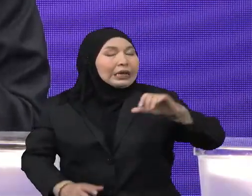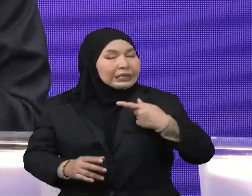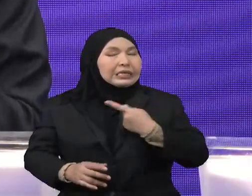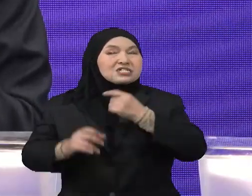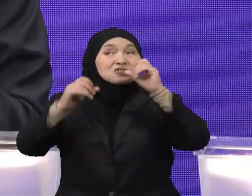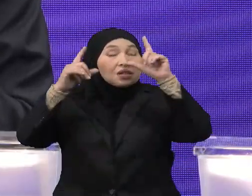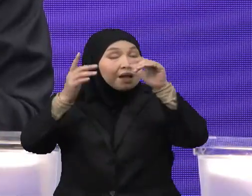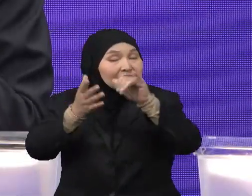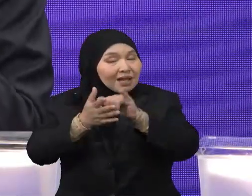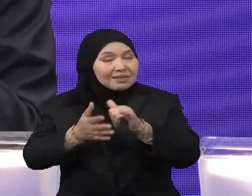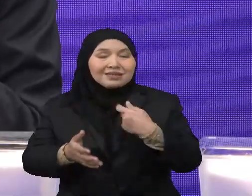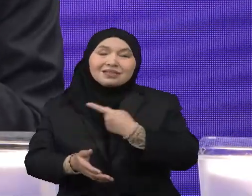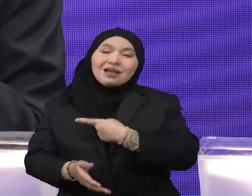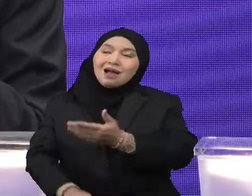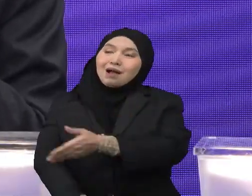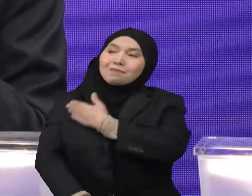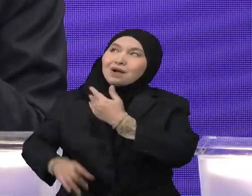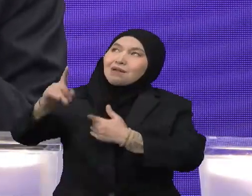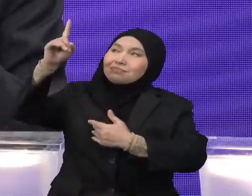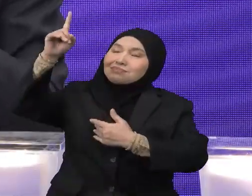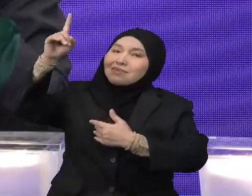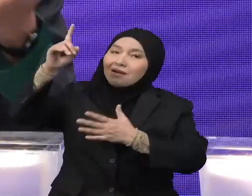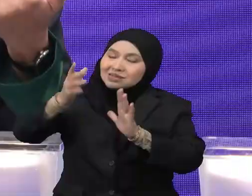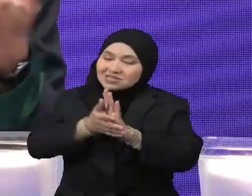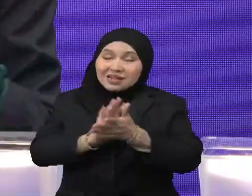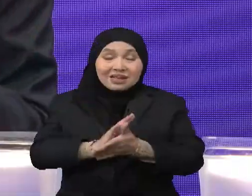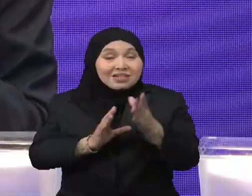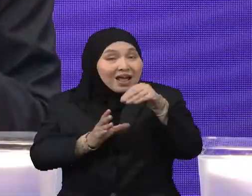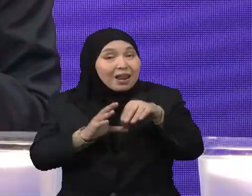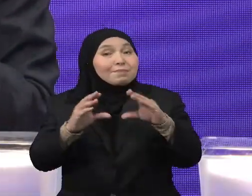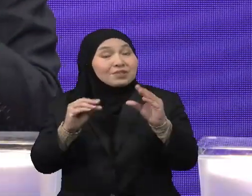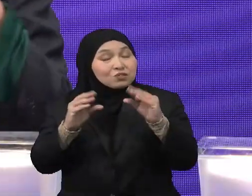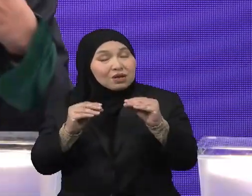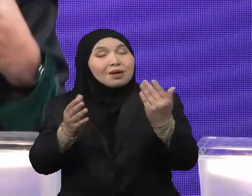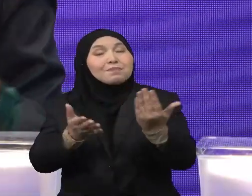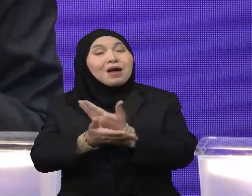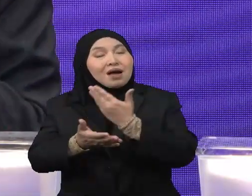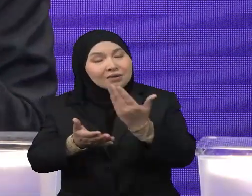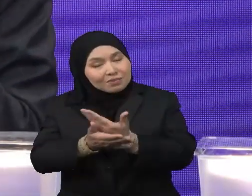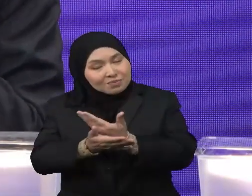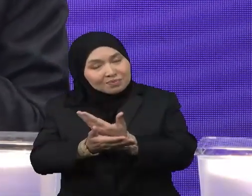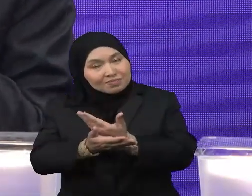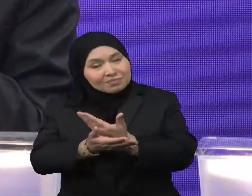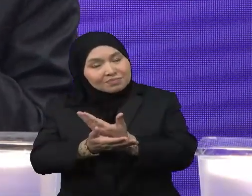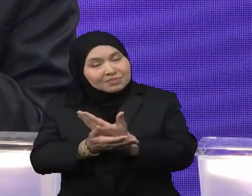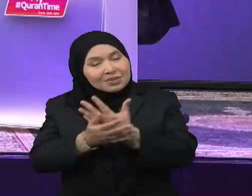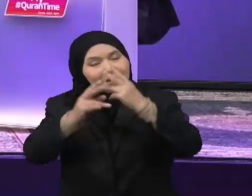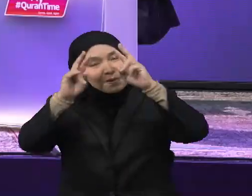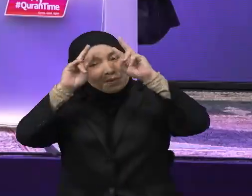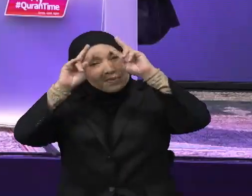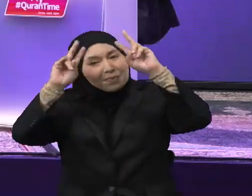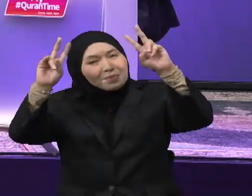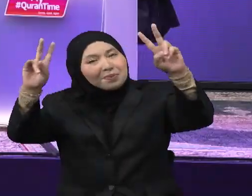sadar bahwa kita adalah hamba Allah Subhanahu Wa Ta'ala maka di dalam musyarat barulah dia akan Harmoni